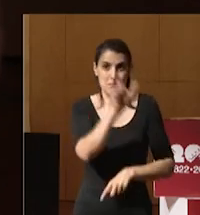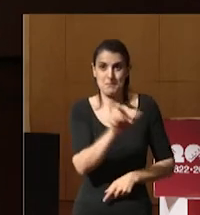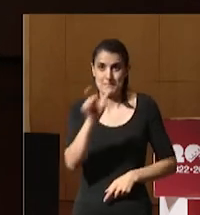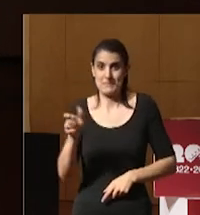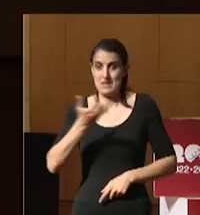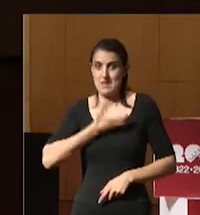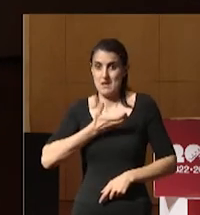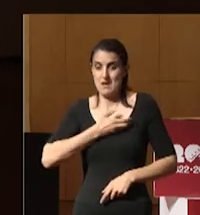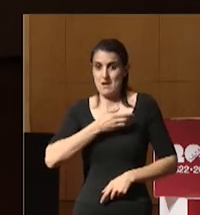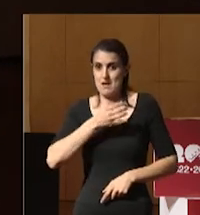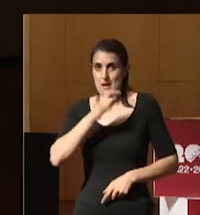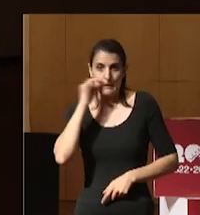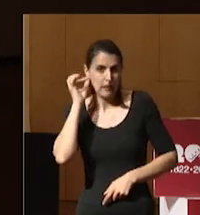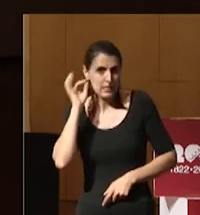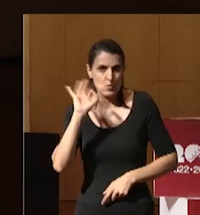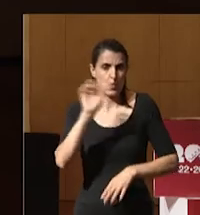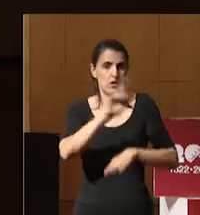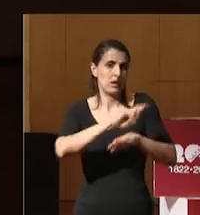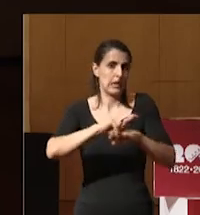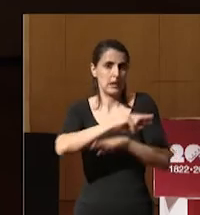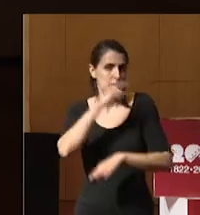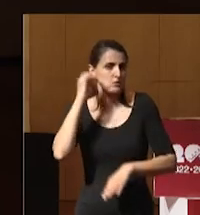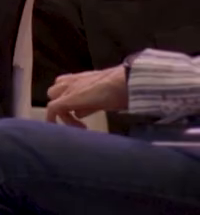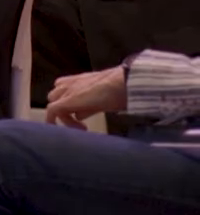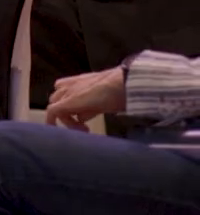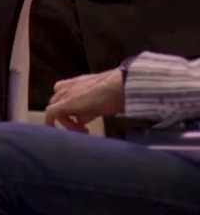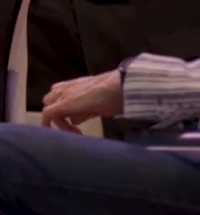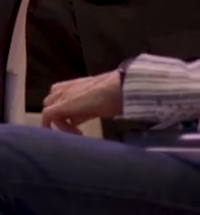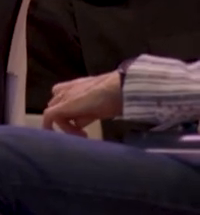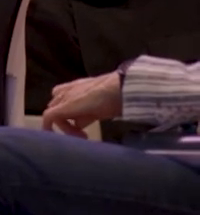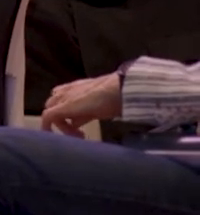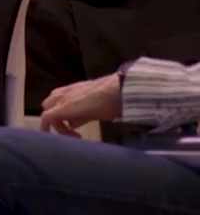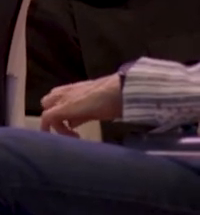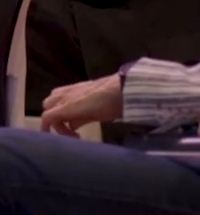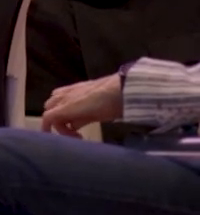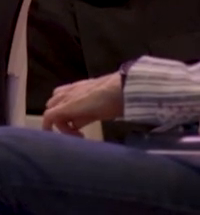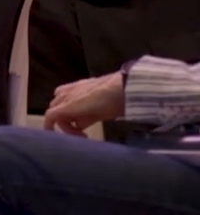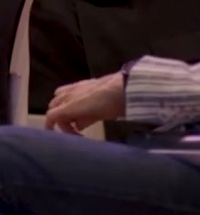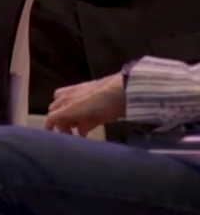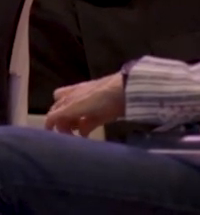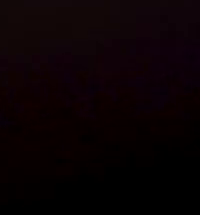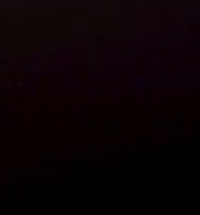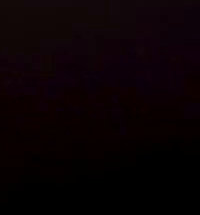alcaldesses, regidors i regidores, i coneixem els veïns i les veïnes pels quals treballem.